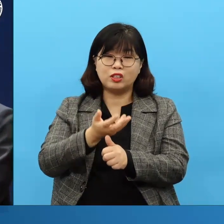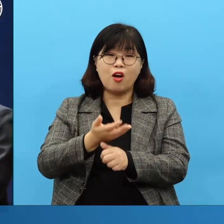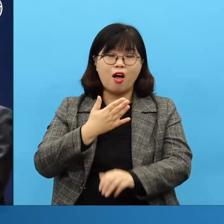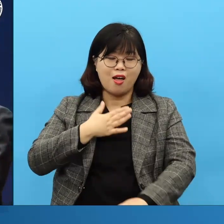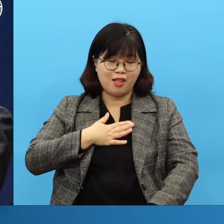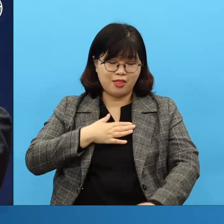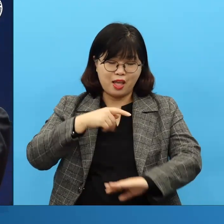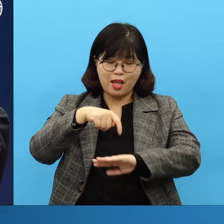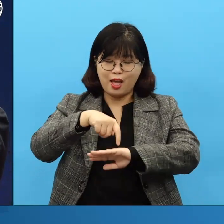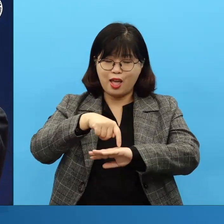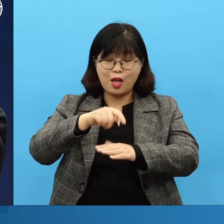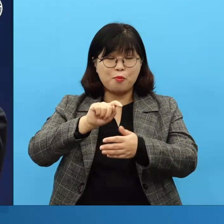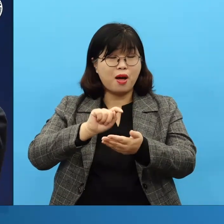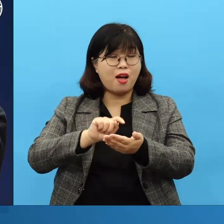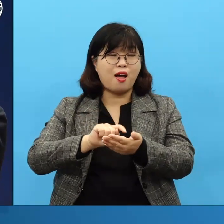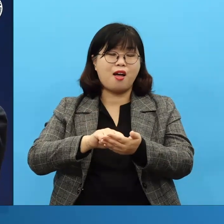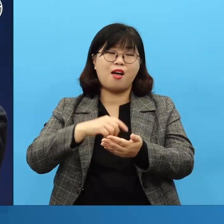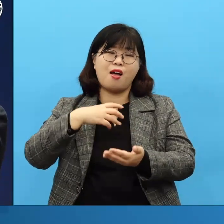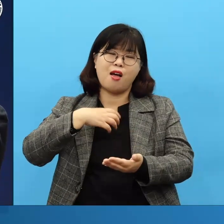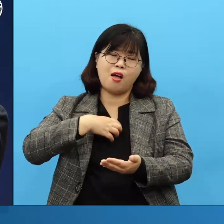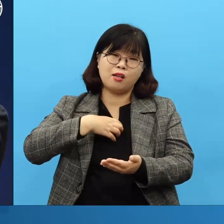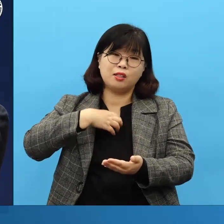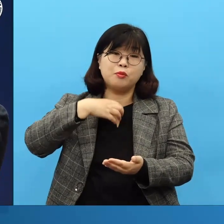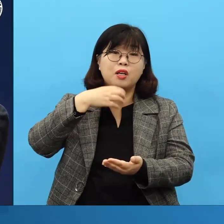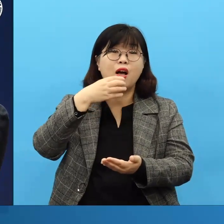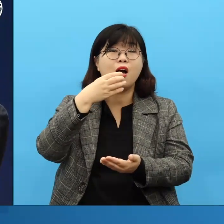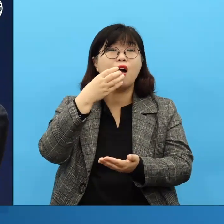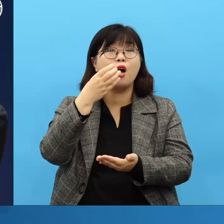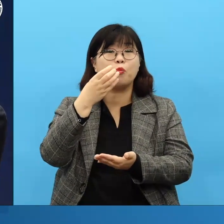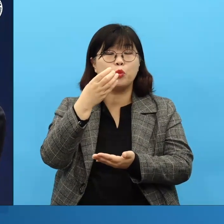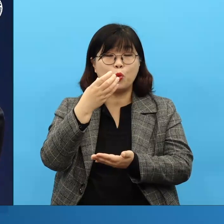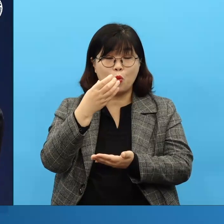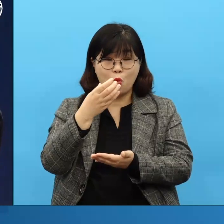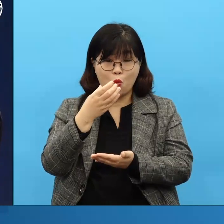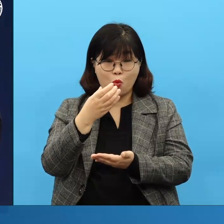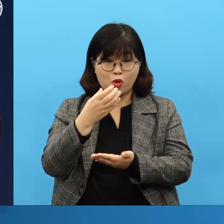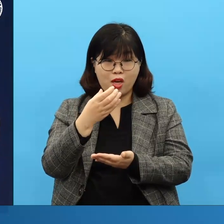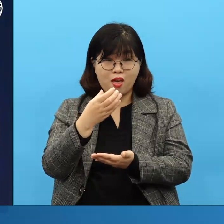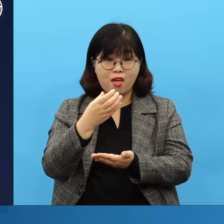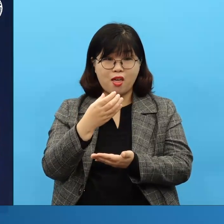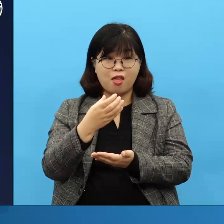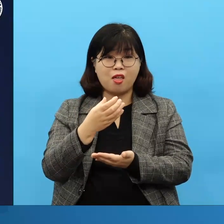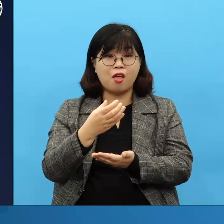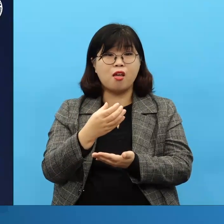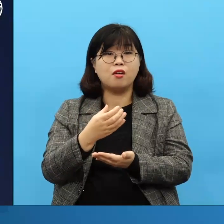주셔서 내 마음 감동해